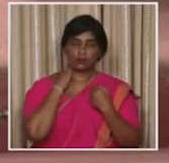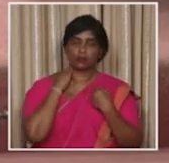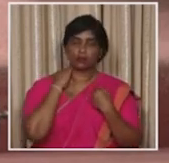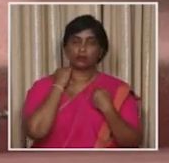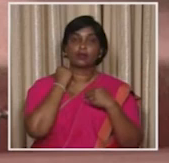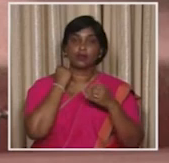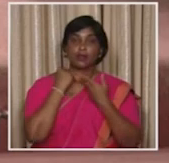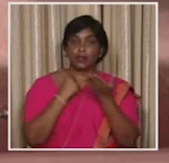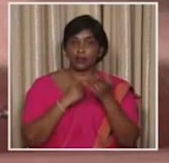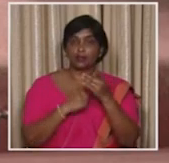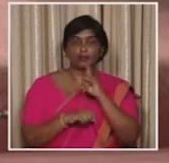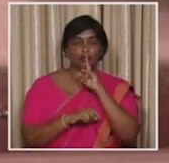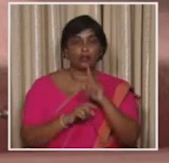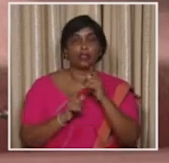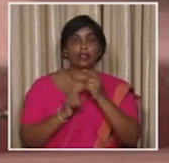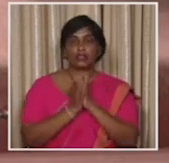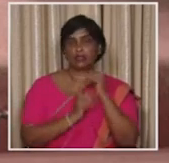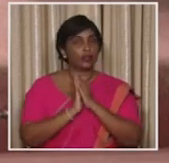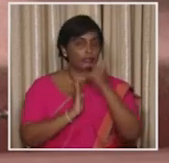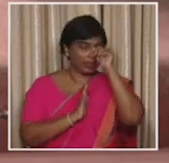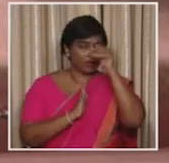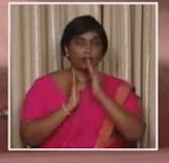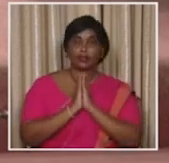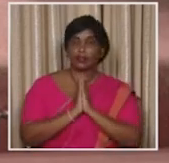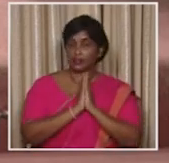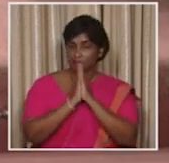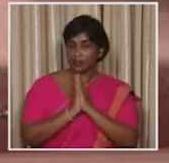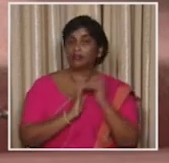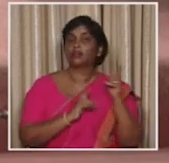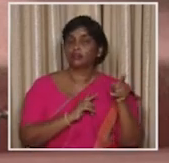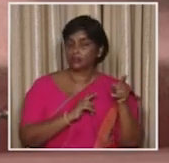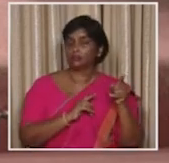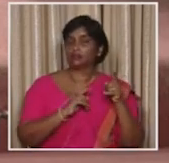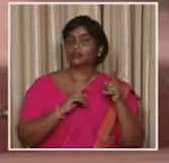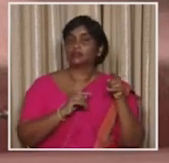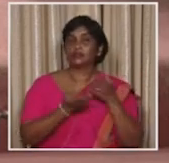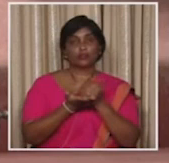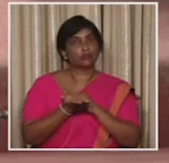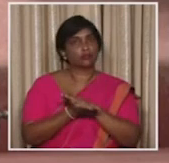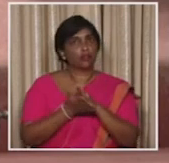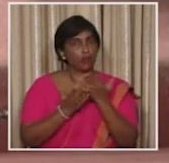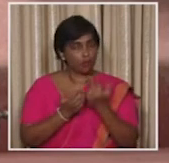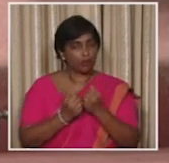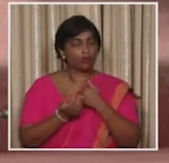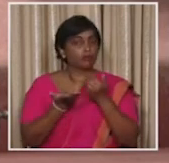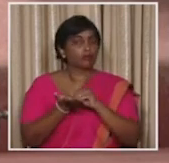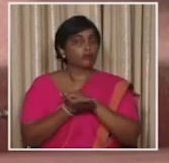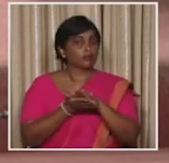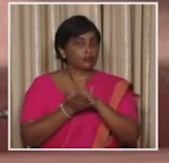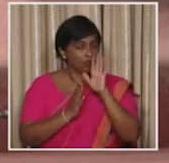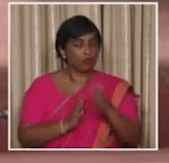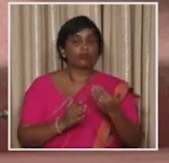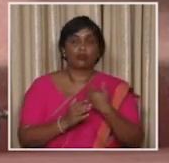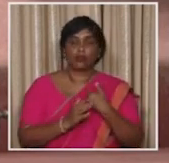வேண்டியிருக்கின்றது. திருக்கேஸ்வரம் இந்து ஆலயம் புனரமைக்கப்பட வேண்டுமாக இருந்தால் அது இந்தியாவைத்தான் நாங்கள்